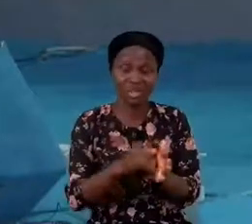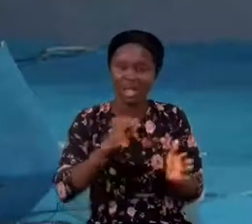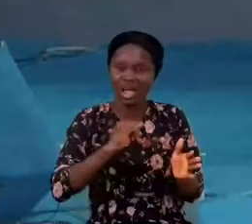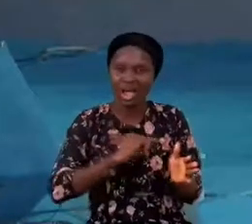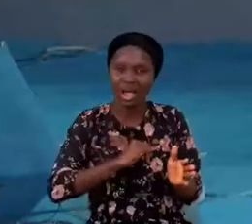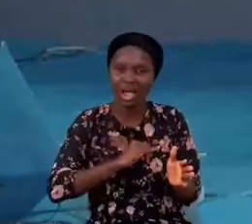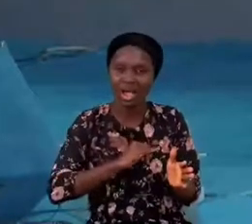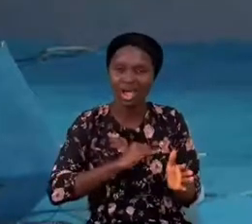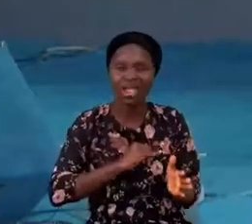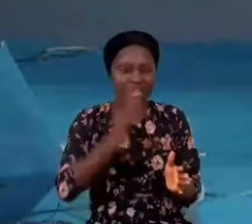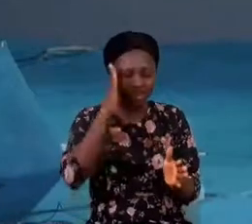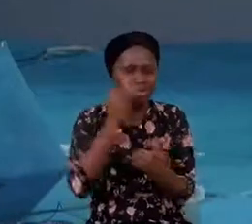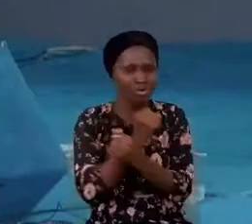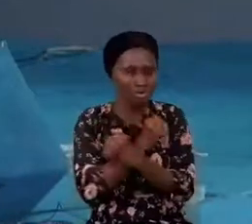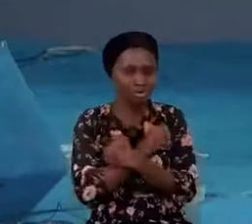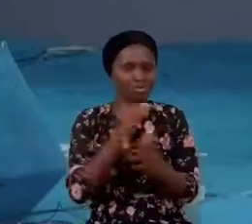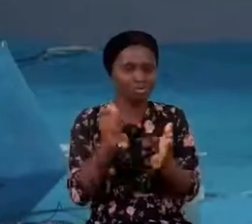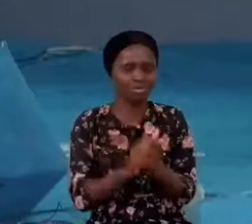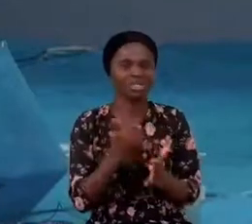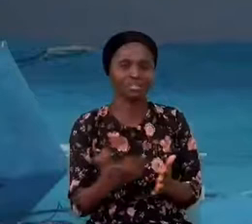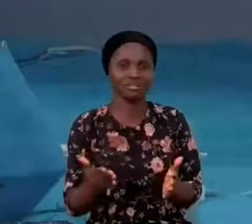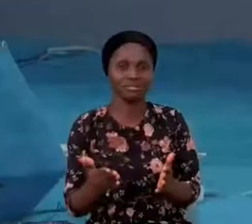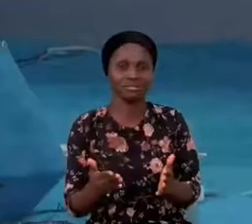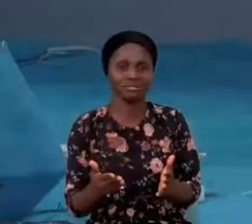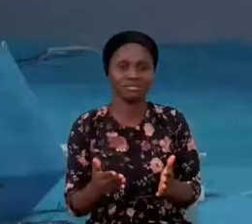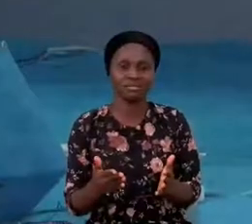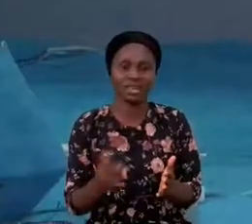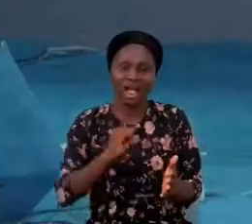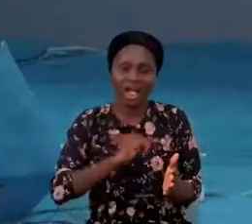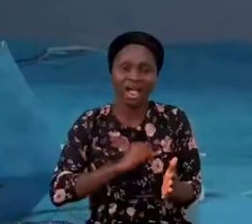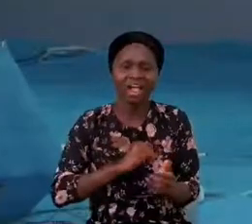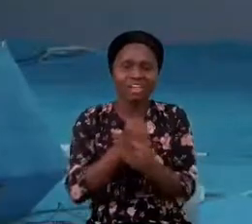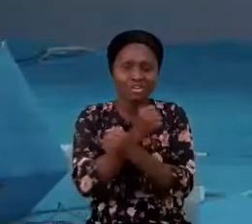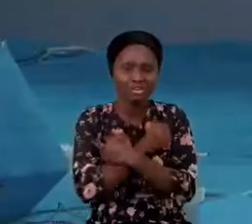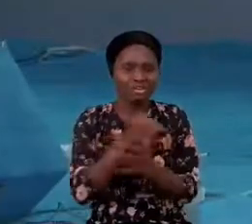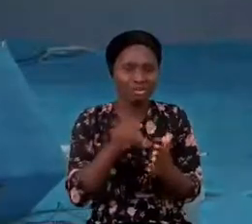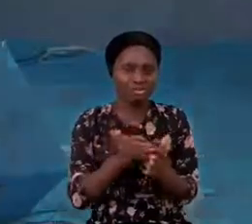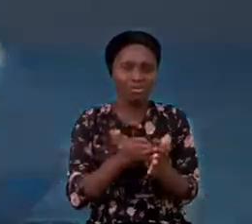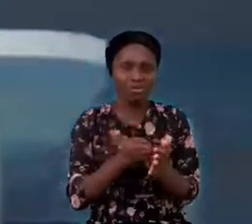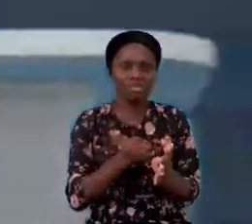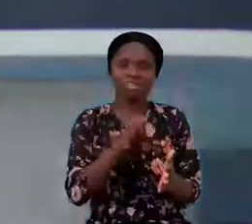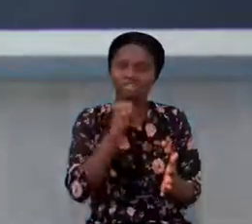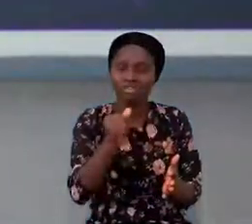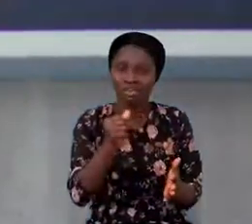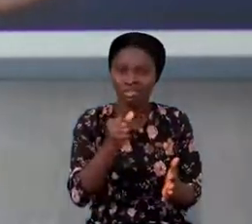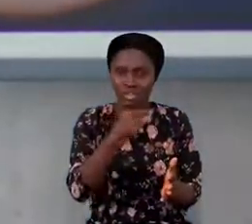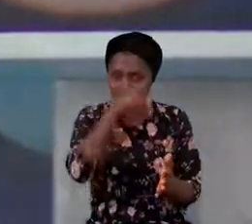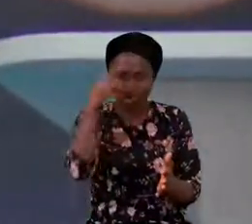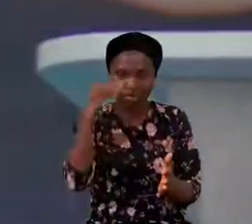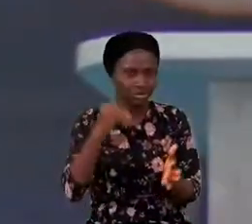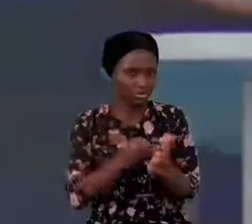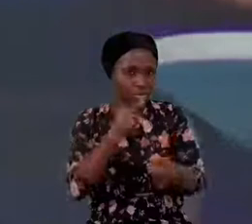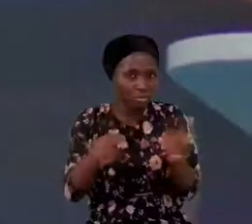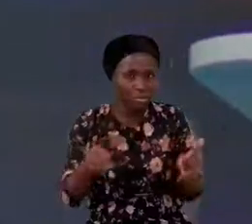chose. Je l'aime à cause de l'objectif. À cause de l'objectif que je vais atteindre. Vous vous dites, est-ce